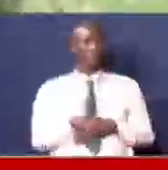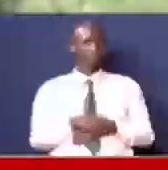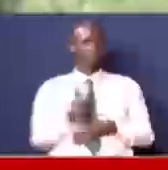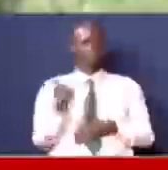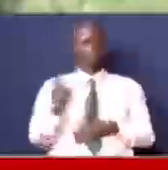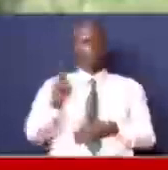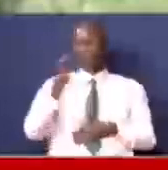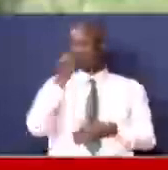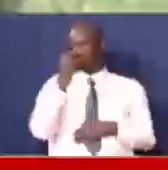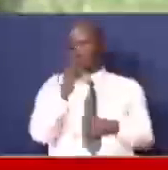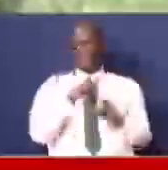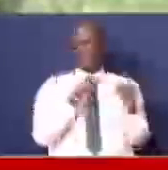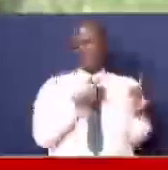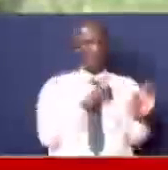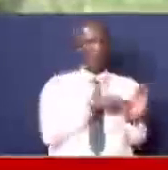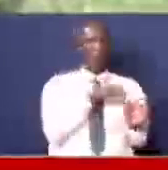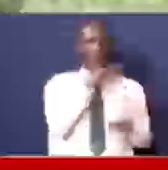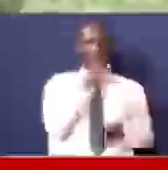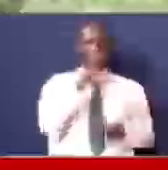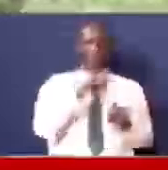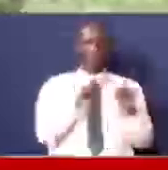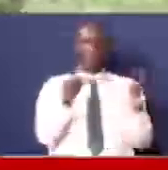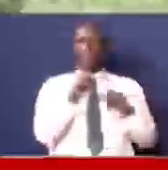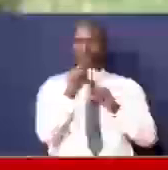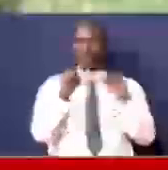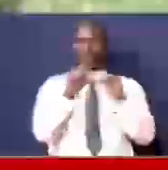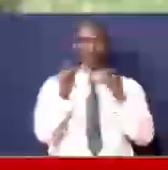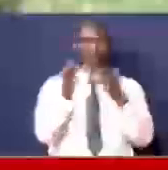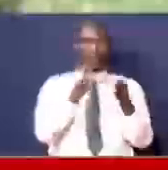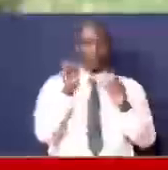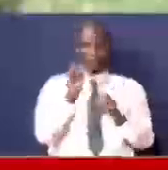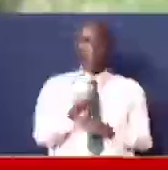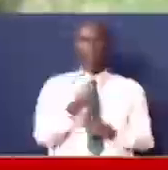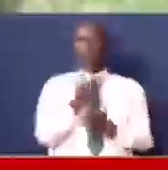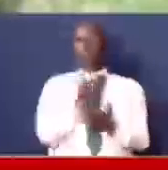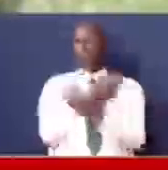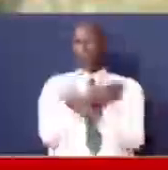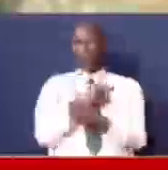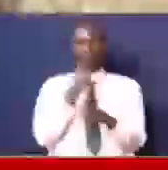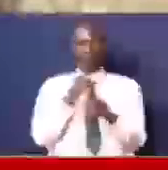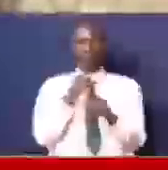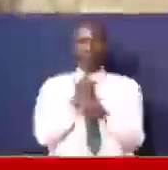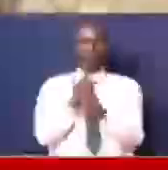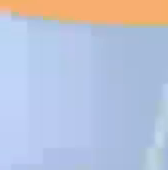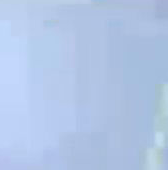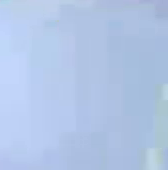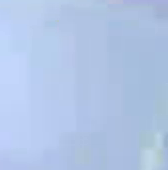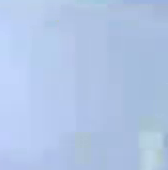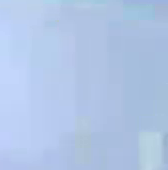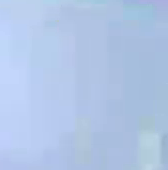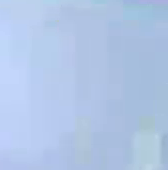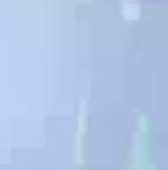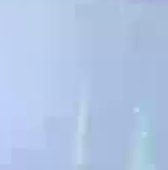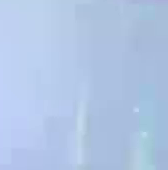Kenya. Kubikita maundumake kuu. Nopakatu mbali ili tu kenduke mwa. Yes. Kwa hune asia pole.